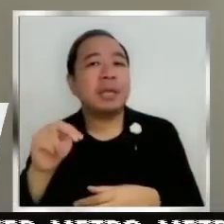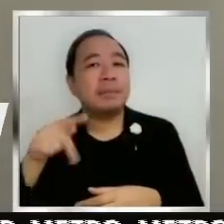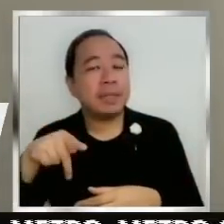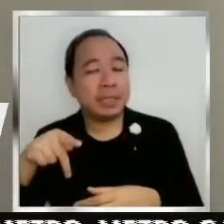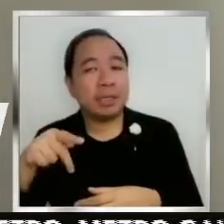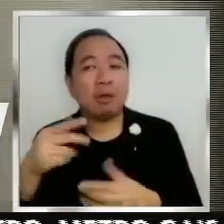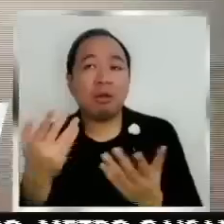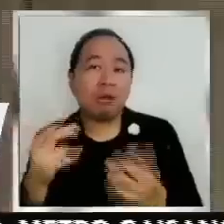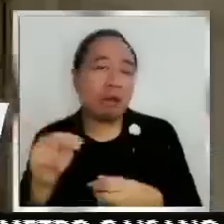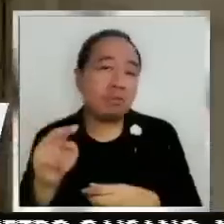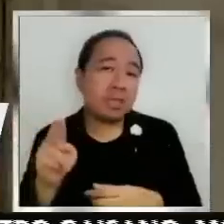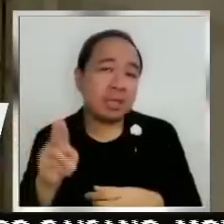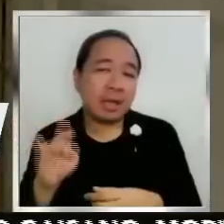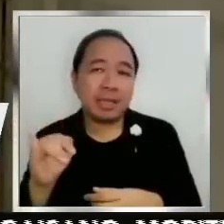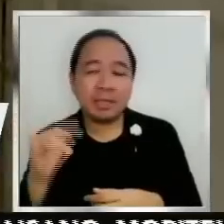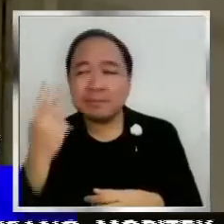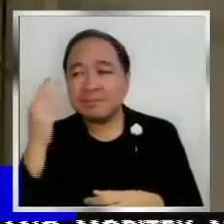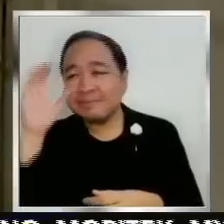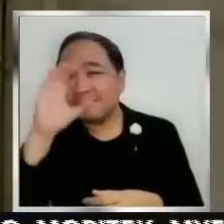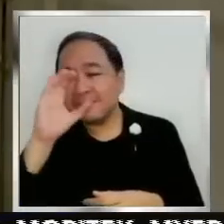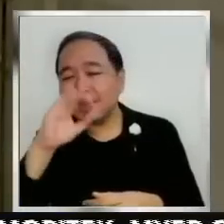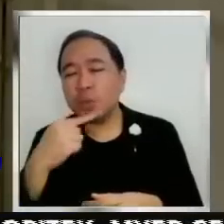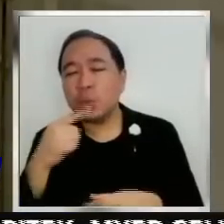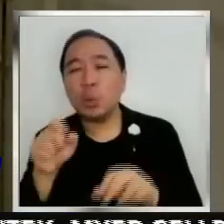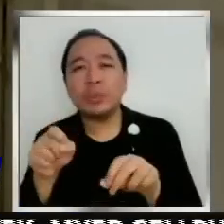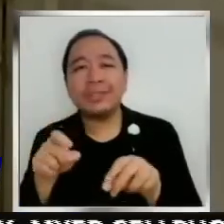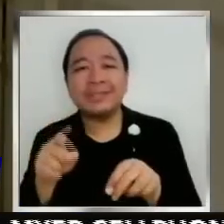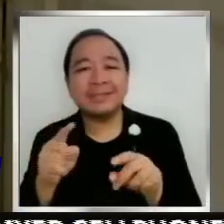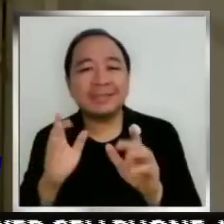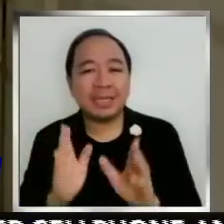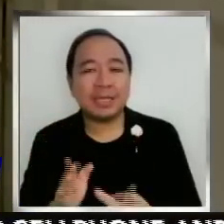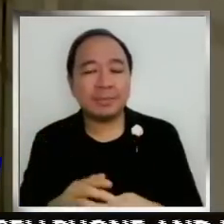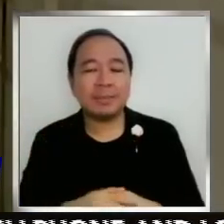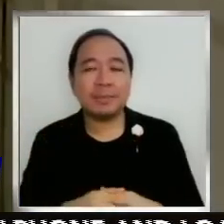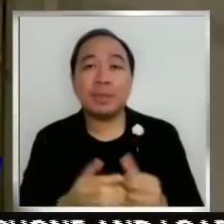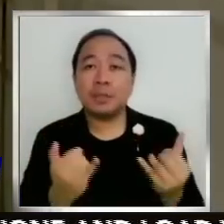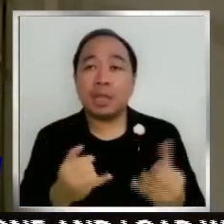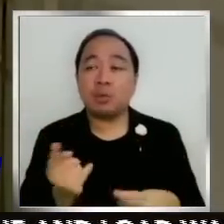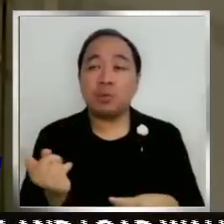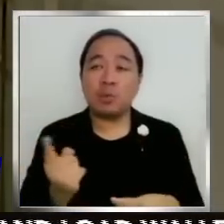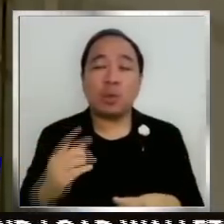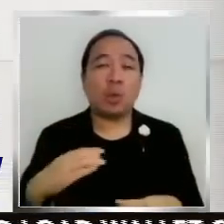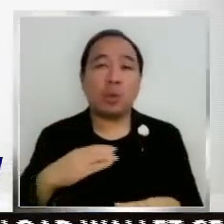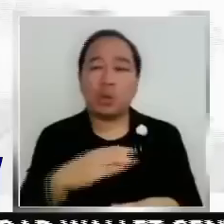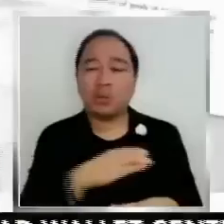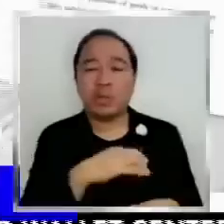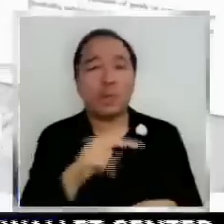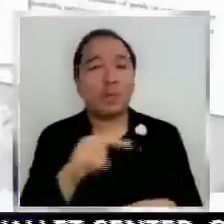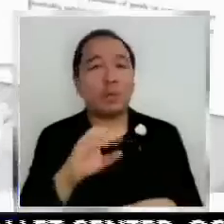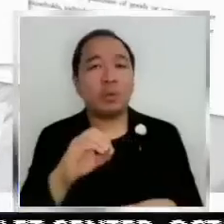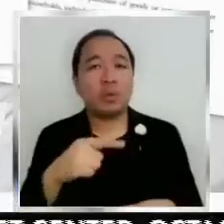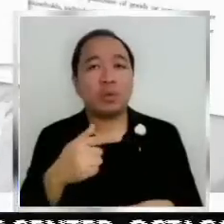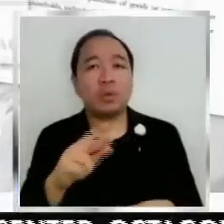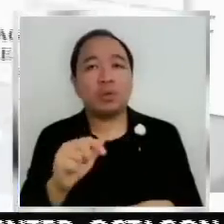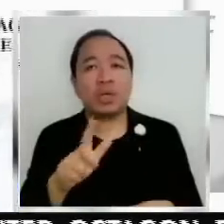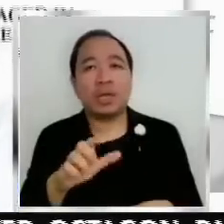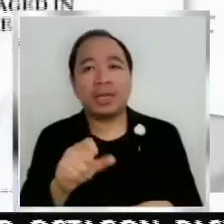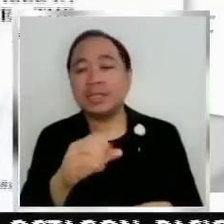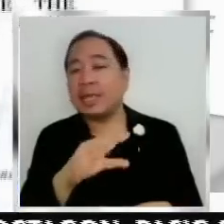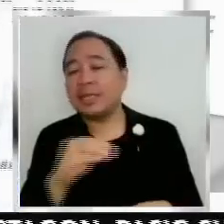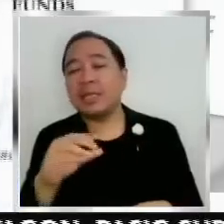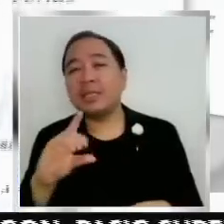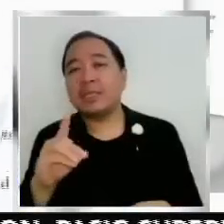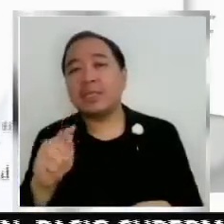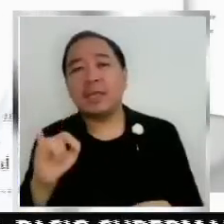matrace natin yung seller. Kapo isinusulong ni Representative Margarita Nograles at ng DTI ang pagpasa sa Panukalang